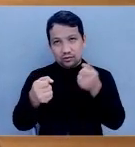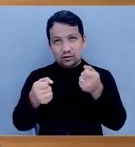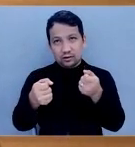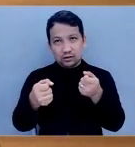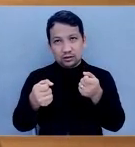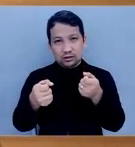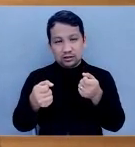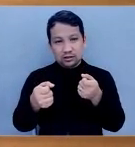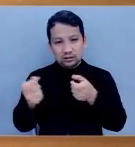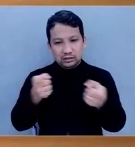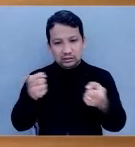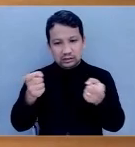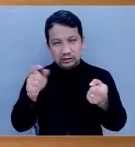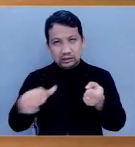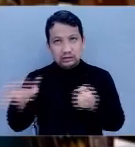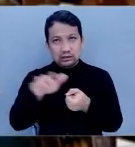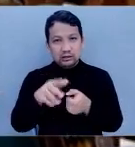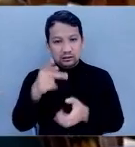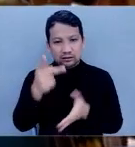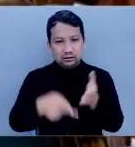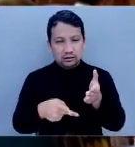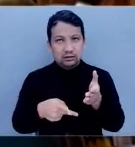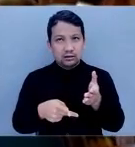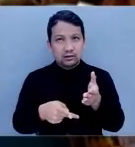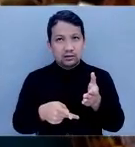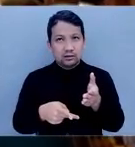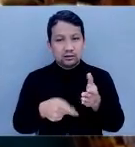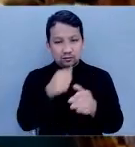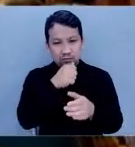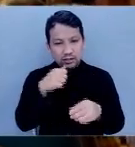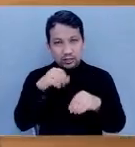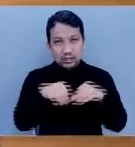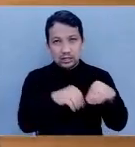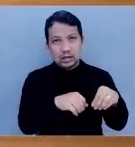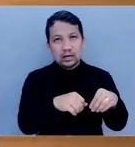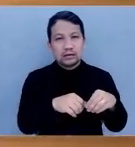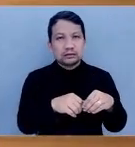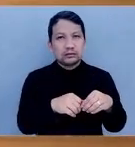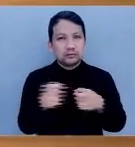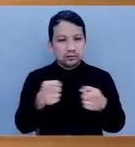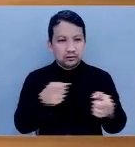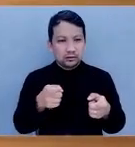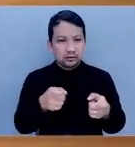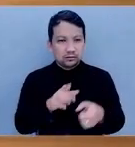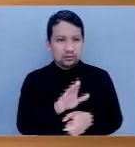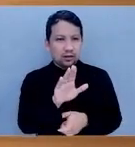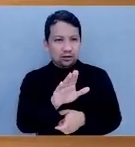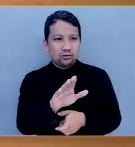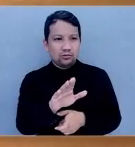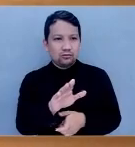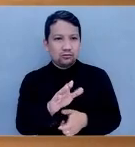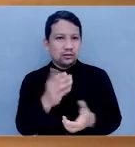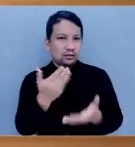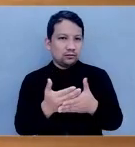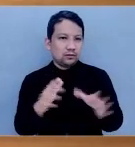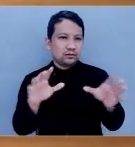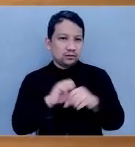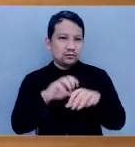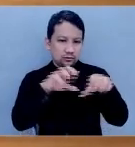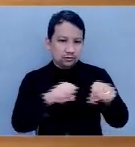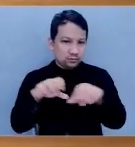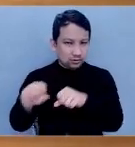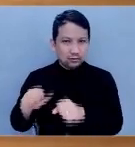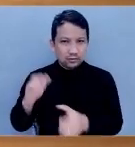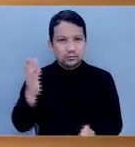nagmamanipula ng presyo ng produktong agricultural bilang na ang mga araw ng mga smuggler at